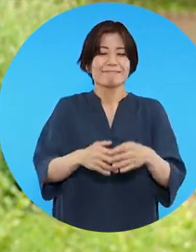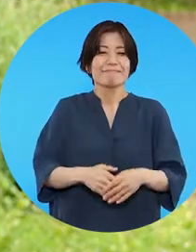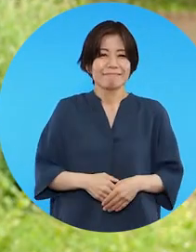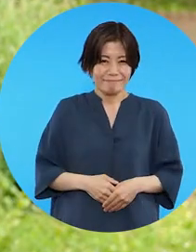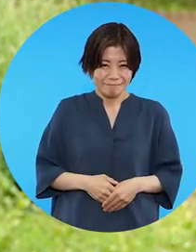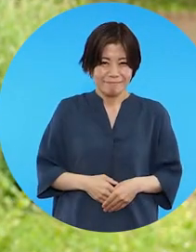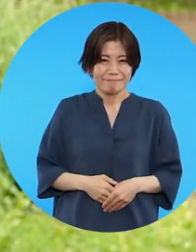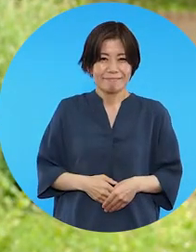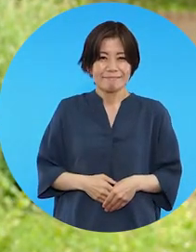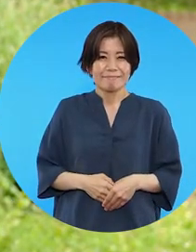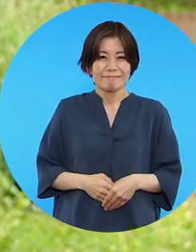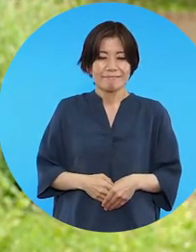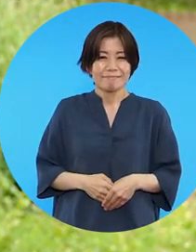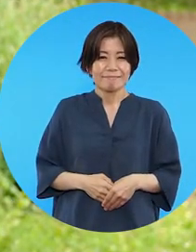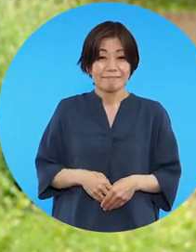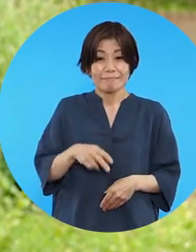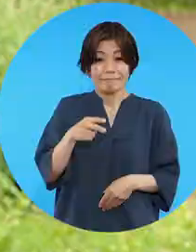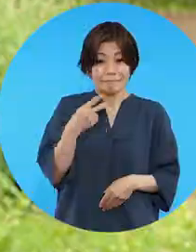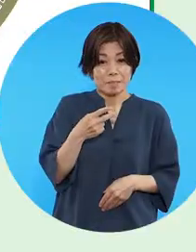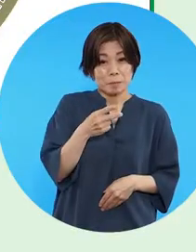組みを紹介します。